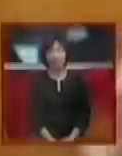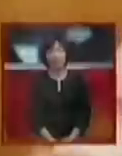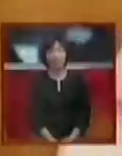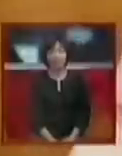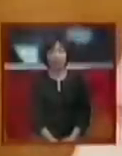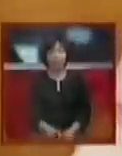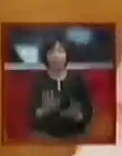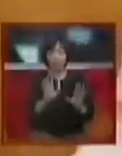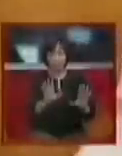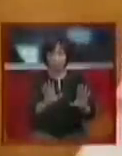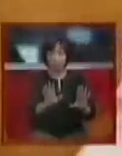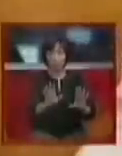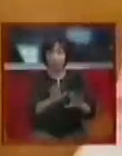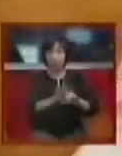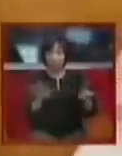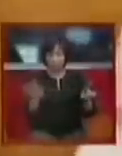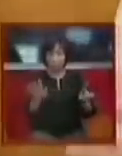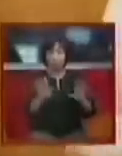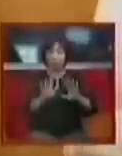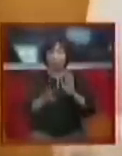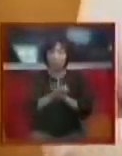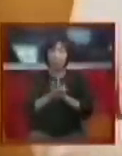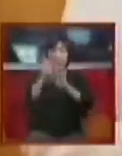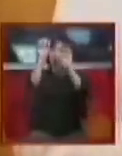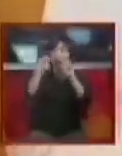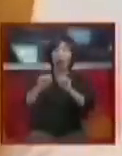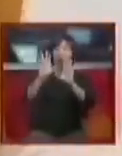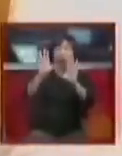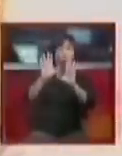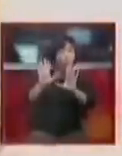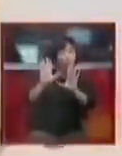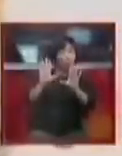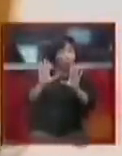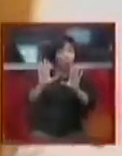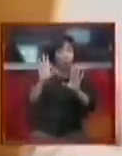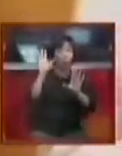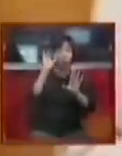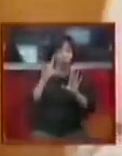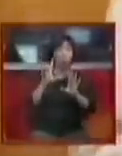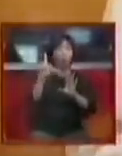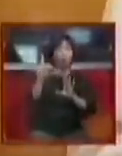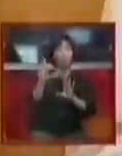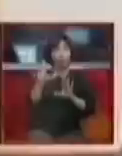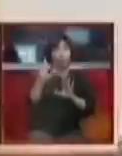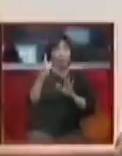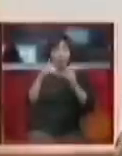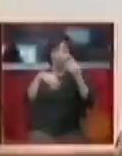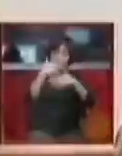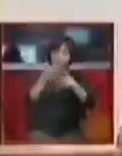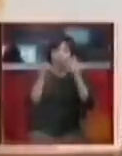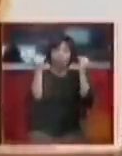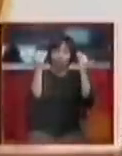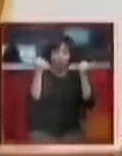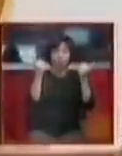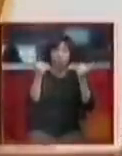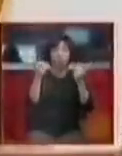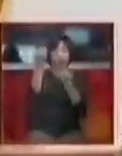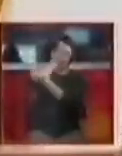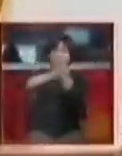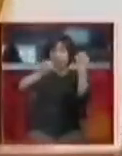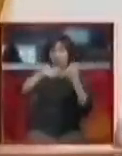Huwag lang po tayong pagsungitan ng panahon. Hari nawa sa susunod na taon ay pwede na tayong mag-export ng bigas.